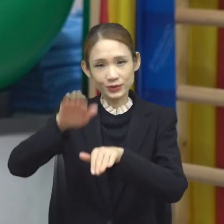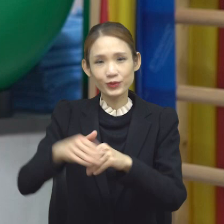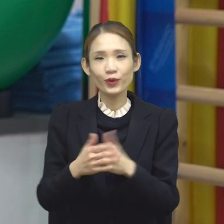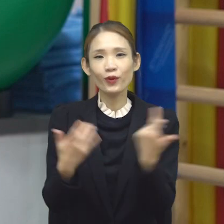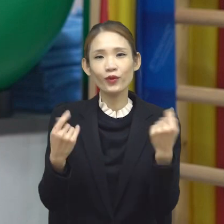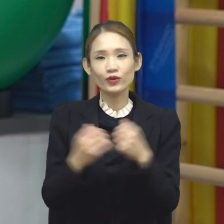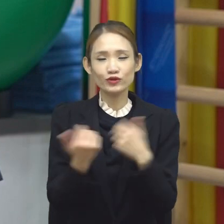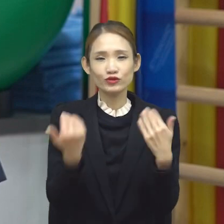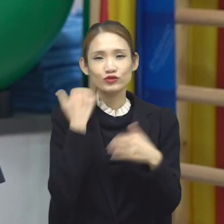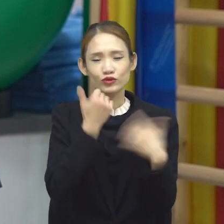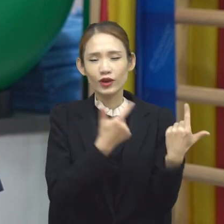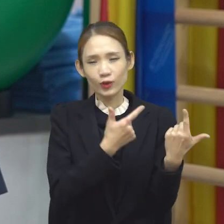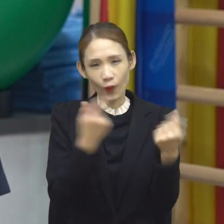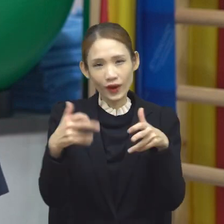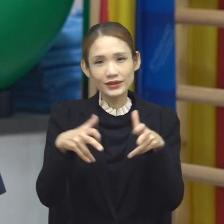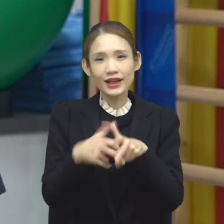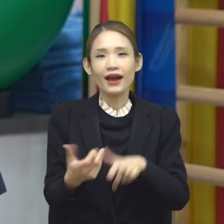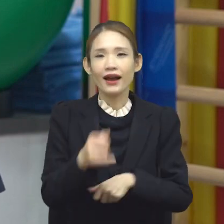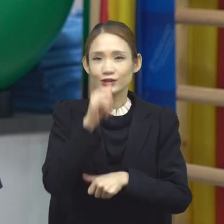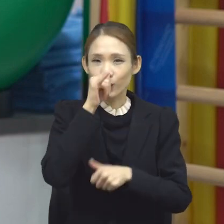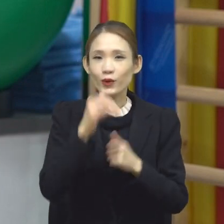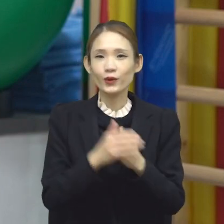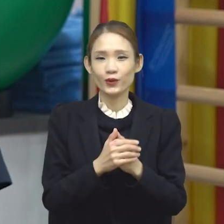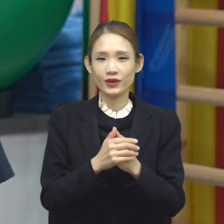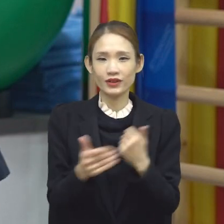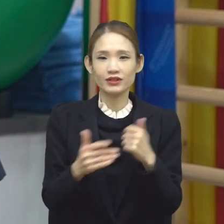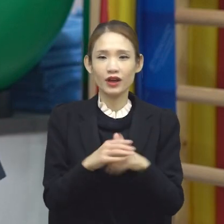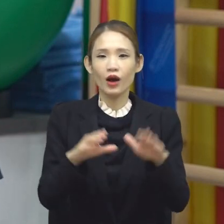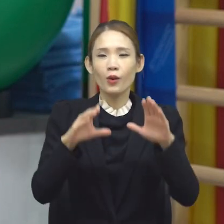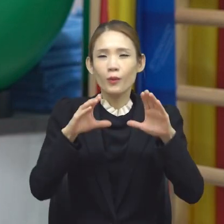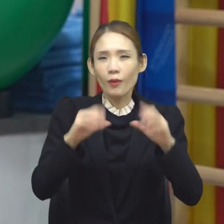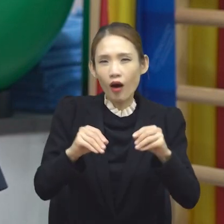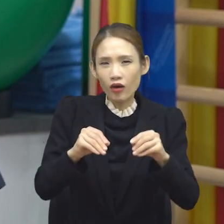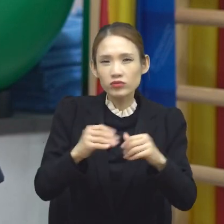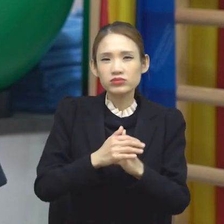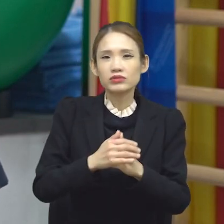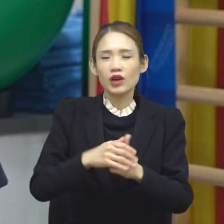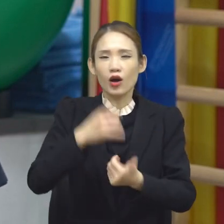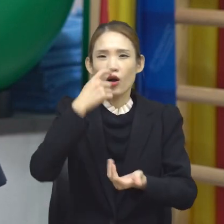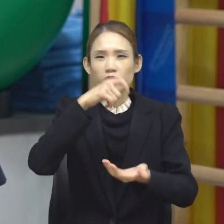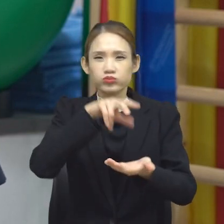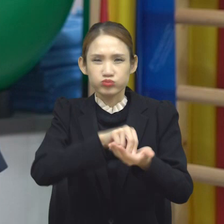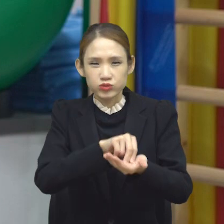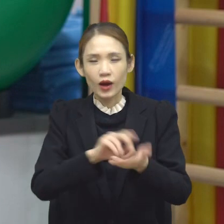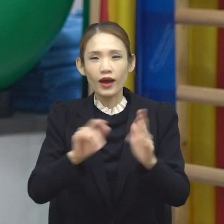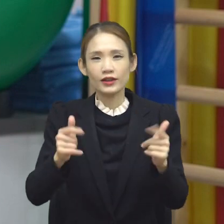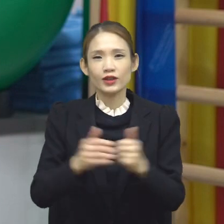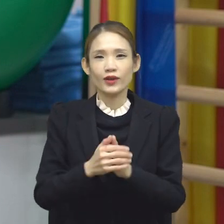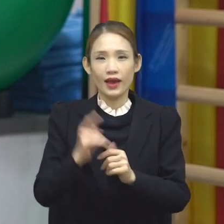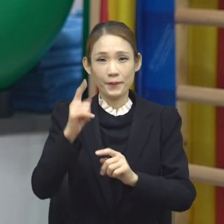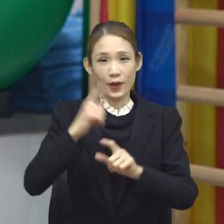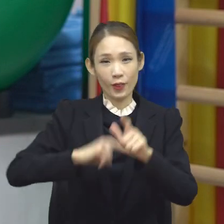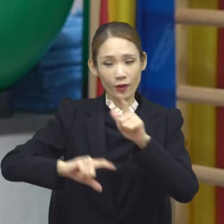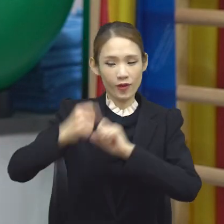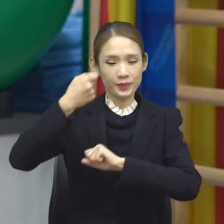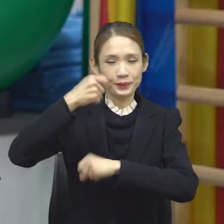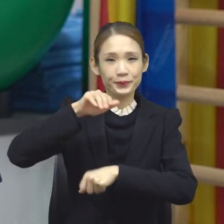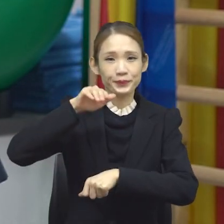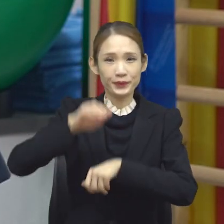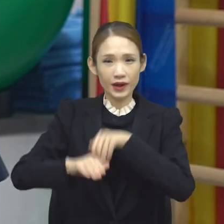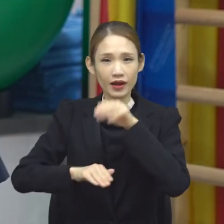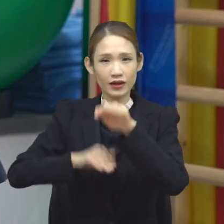근데 누구나 다 장애를 갖고 있다고 저는 생각하기 때문에 이렇게 멈춰서는 그런 걸림돌이 아니라 그걸 한 번 더